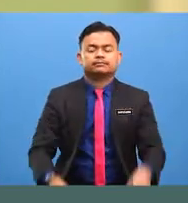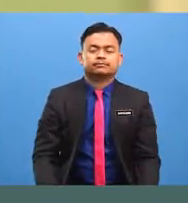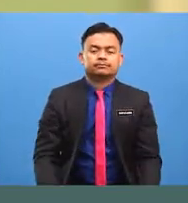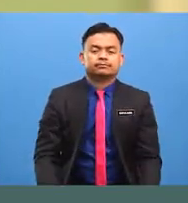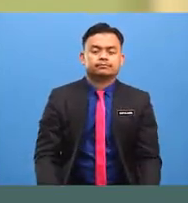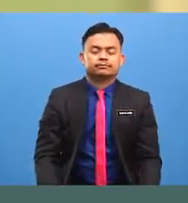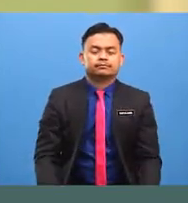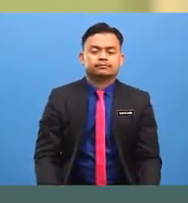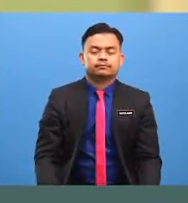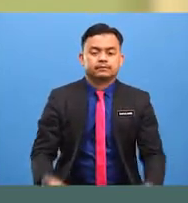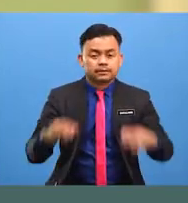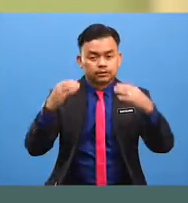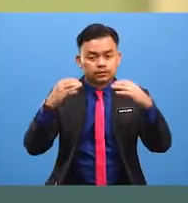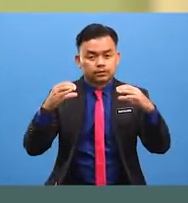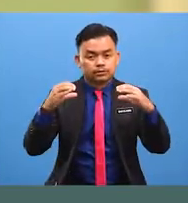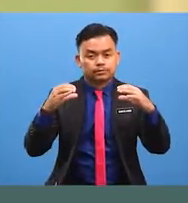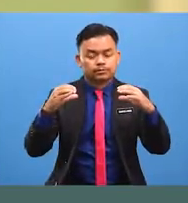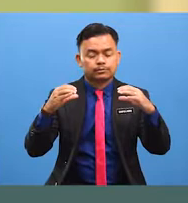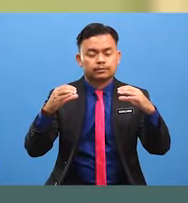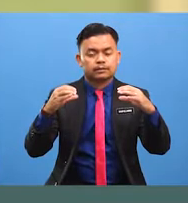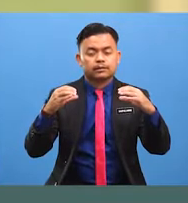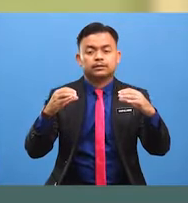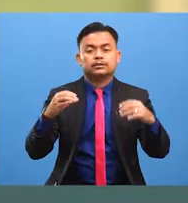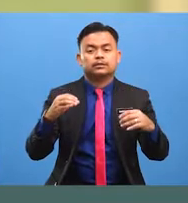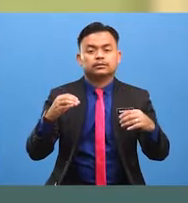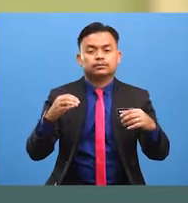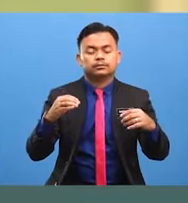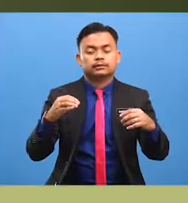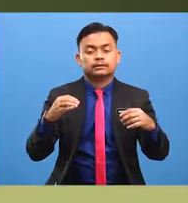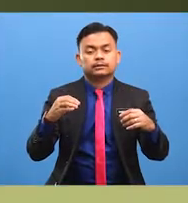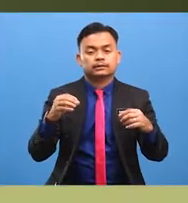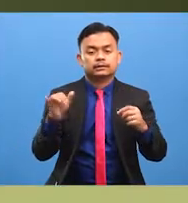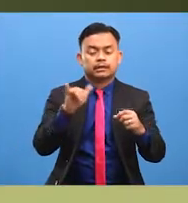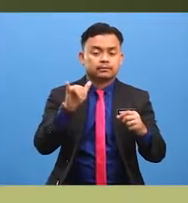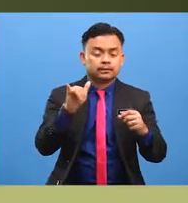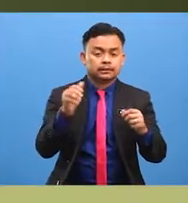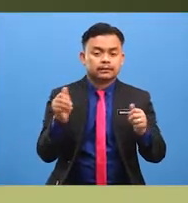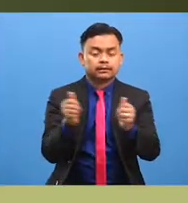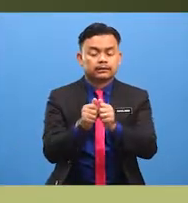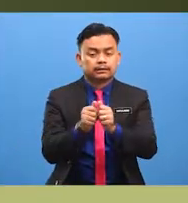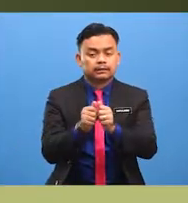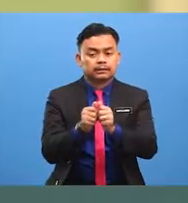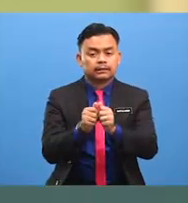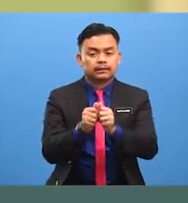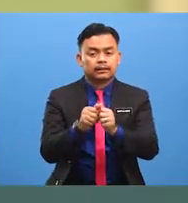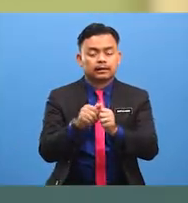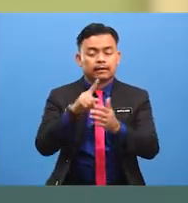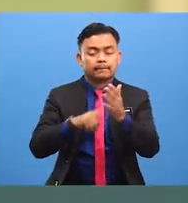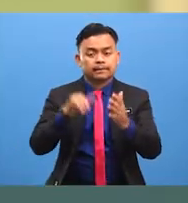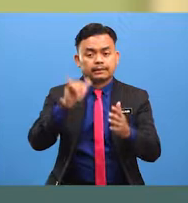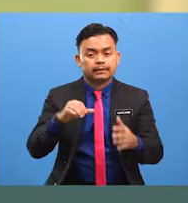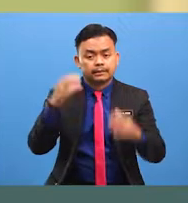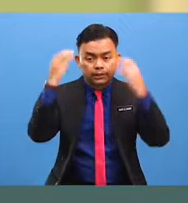Cuba kamu kaitkan dengan penerangan cikgu sebentar tadi. Ya, kerana